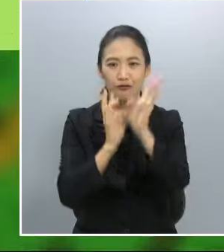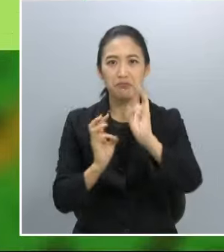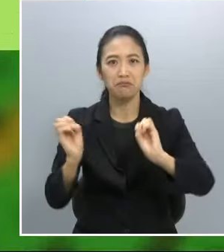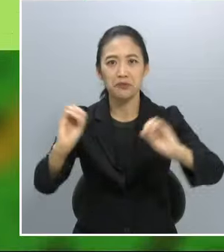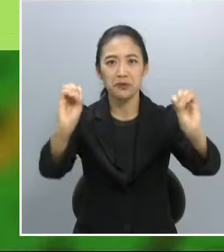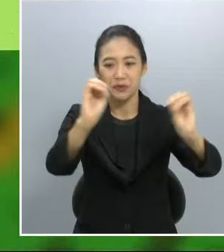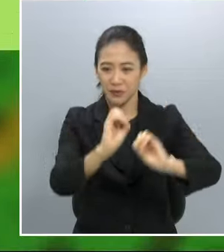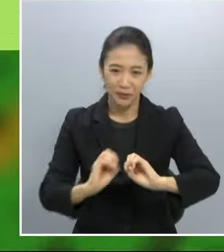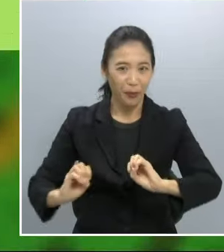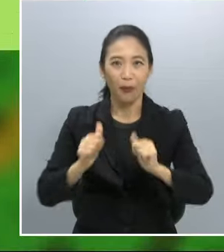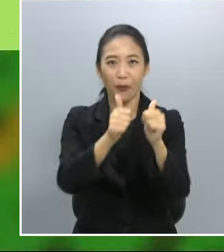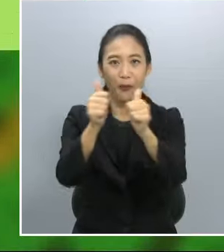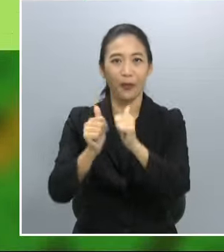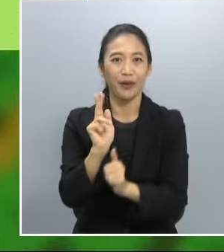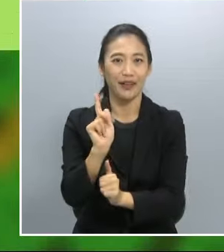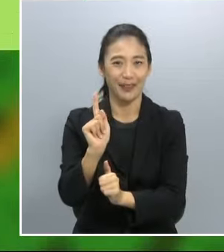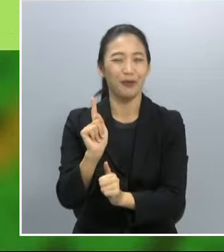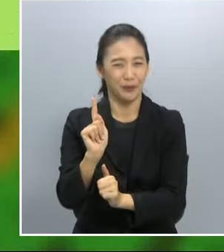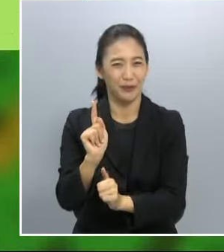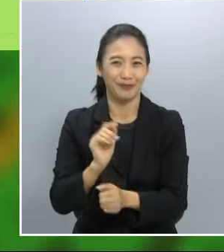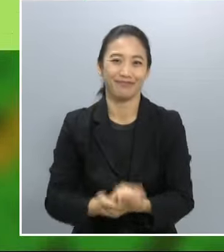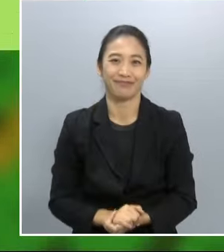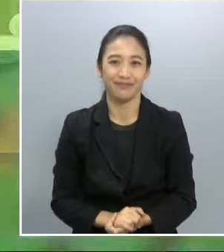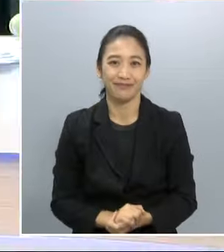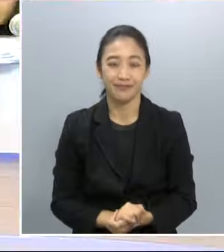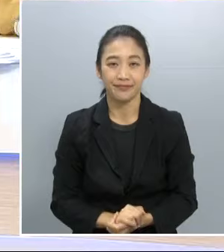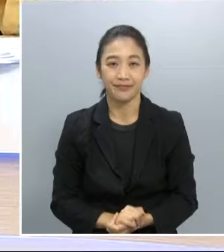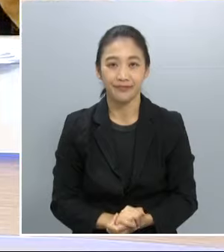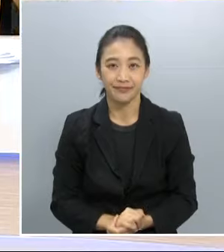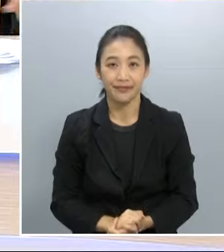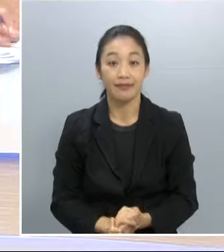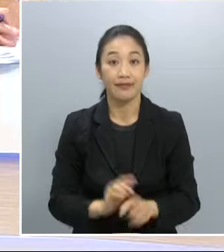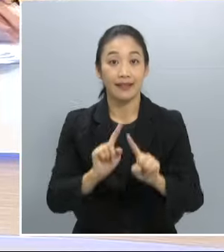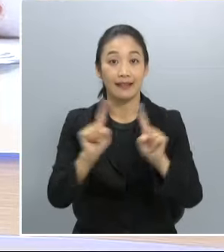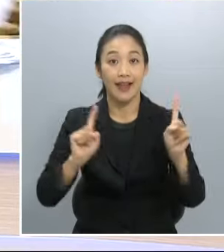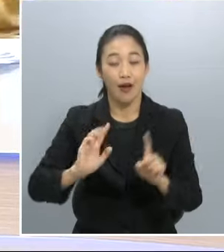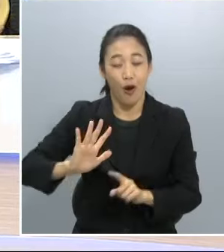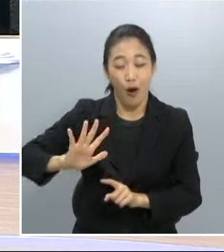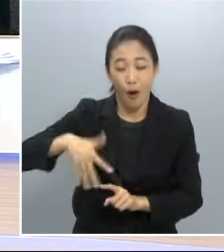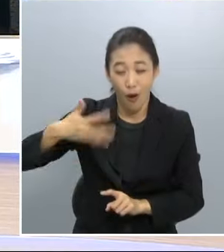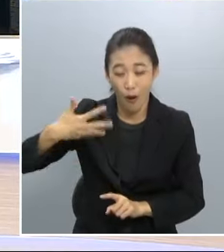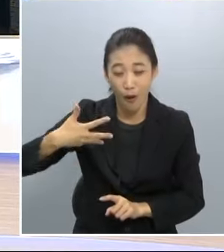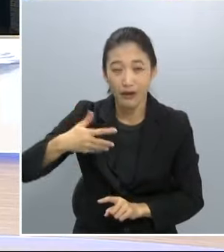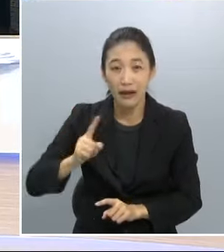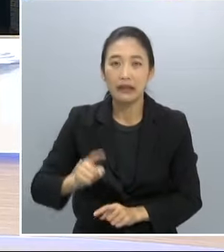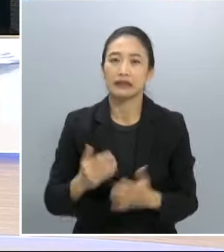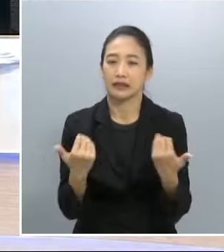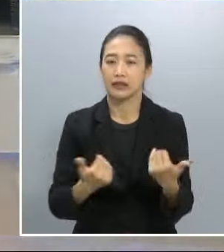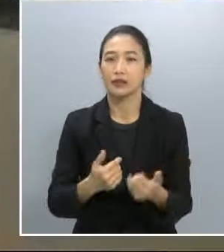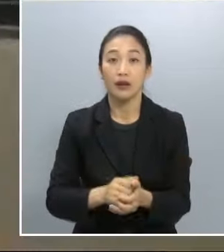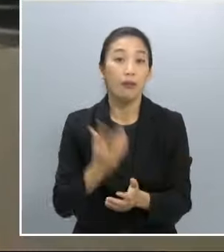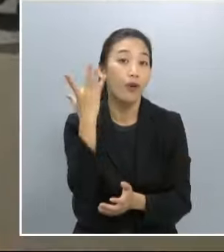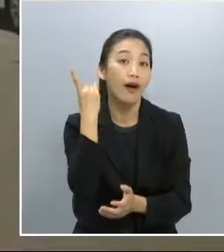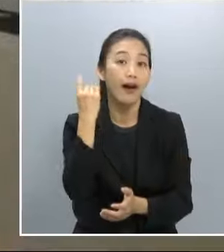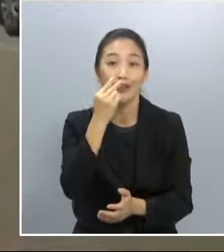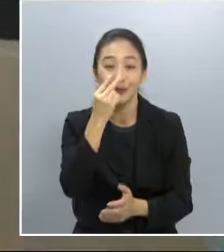ภูมิภาคโดยเฉพาะทางภาคเหนือแต่มาดูเรื่องร้อนก่อนร้อนปรากฏว่าลำปางเมื่อวานนี้